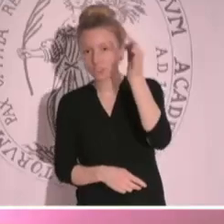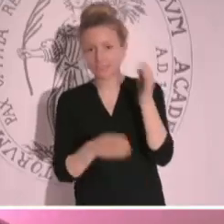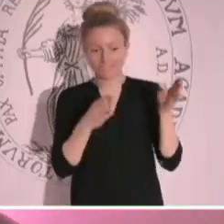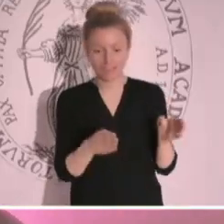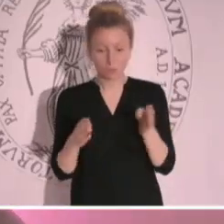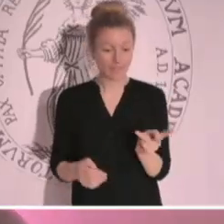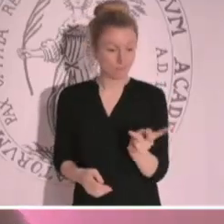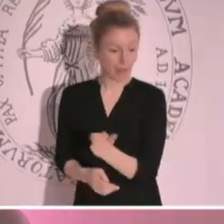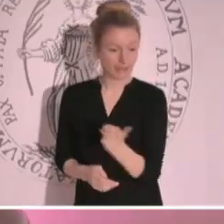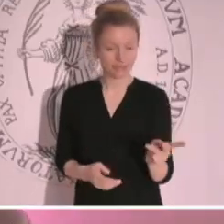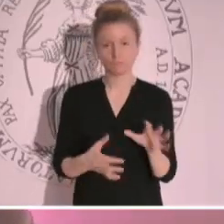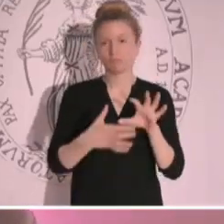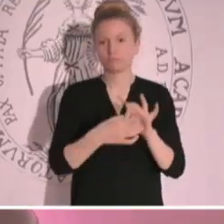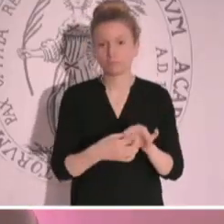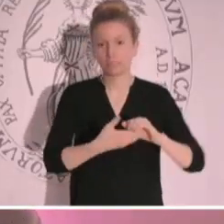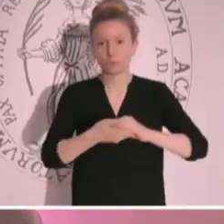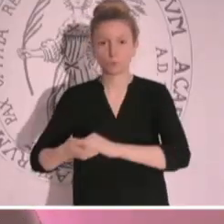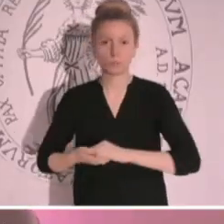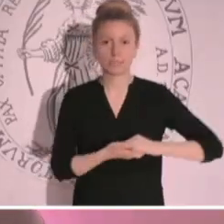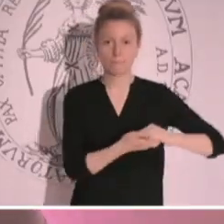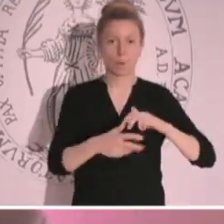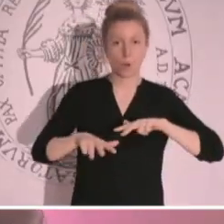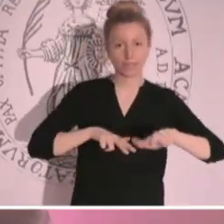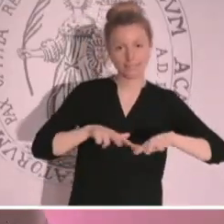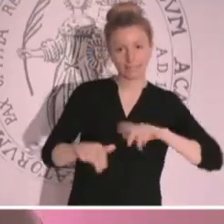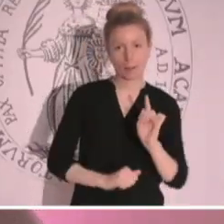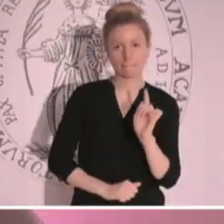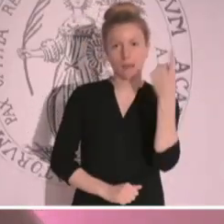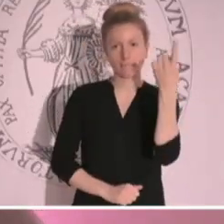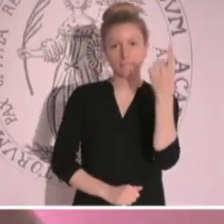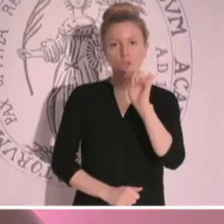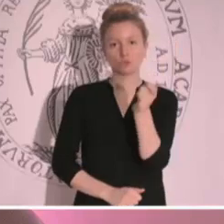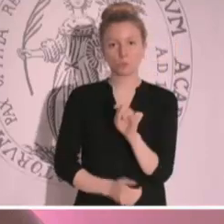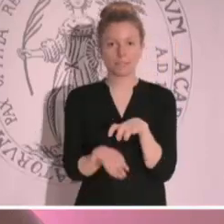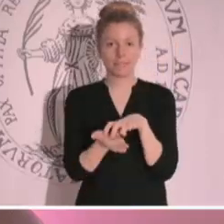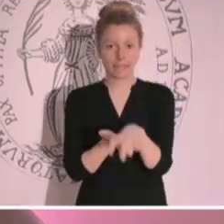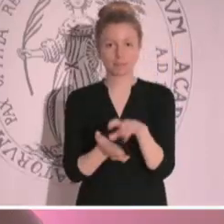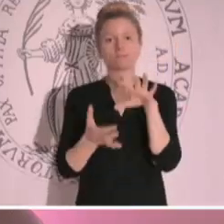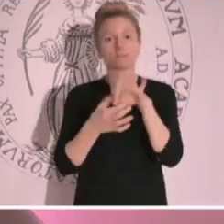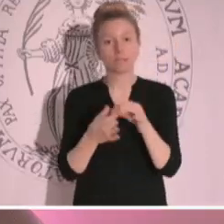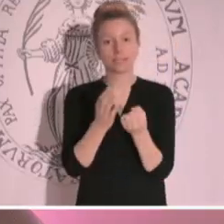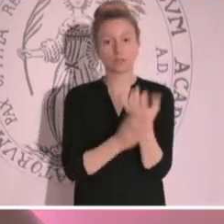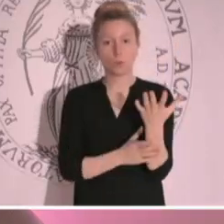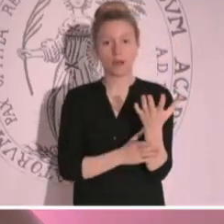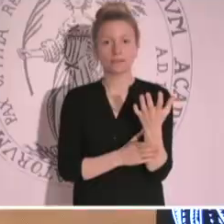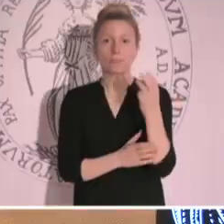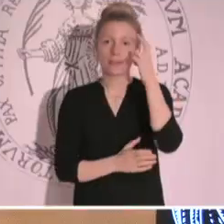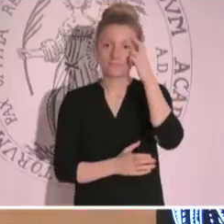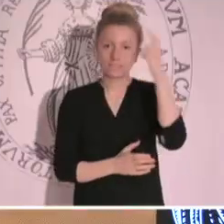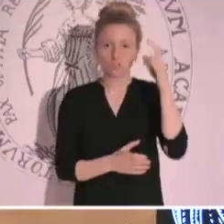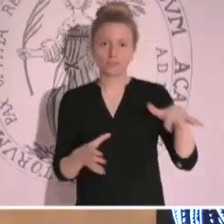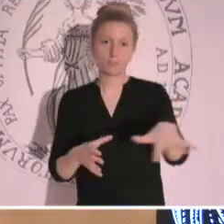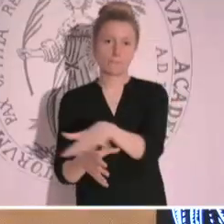weitere Studienangebote im Rahmen von Masterstudiengängen, speziell für naturwissenschaftliche Studierende.